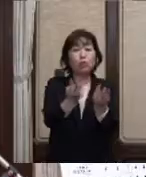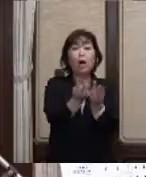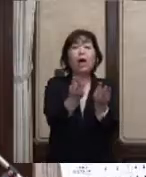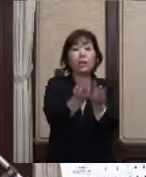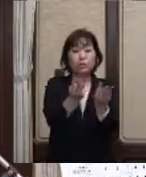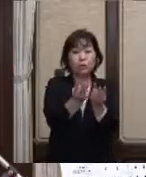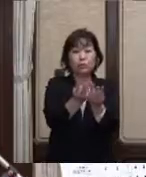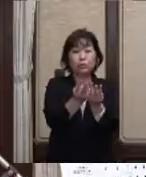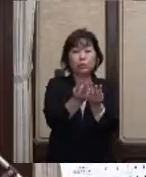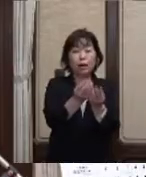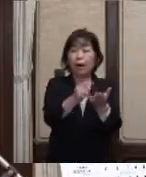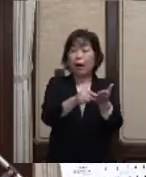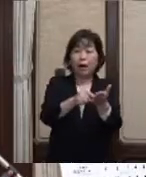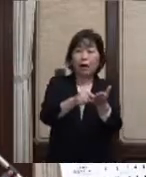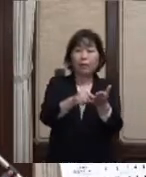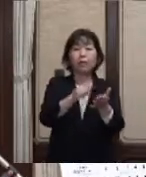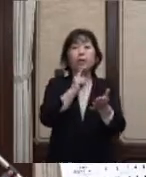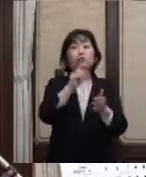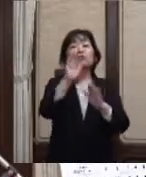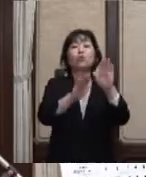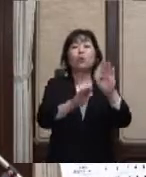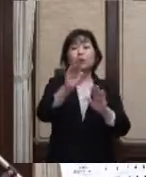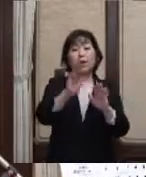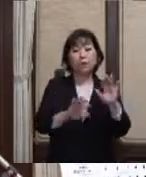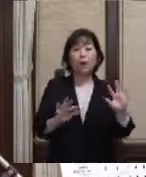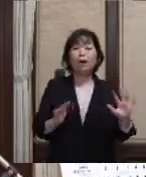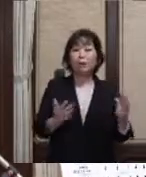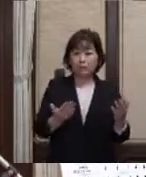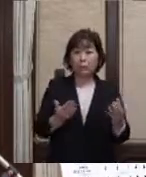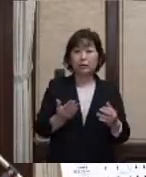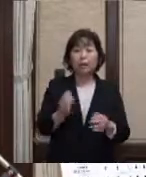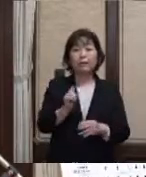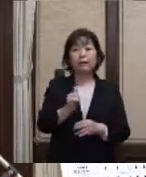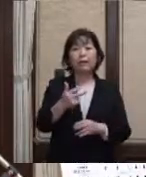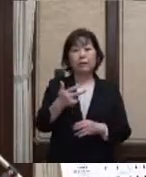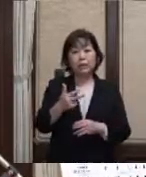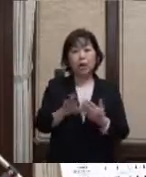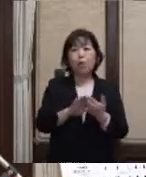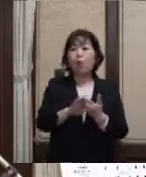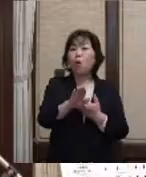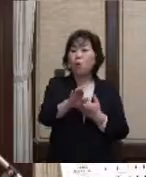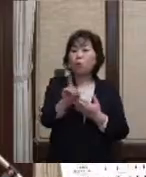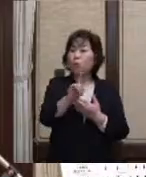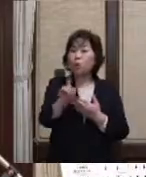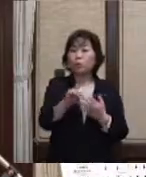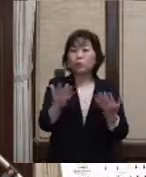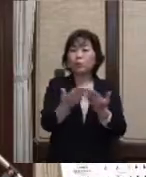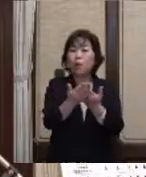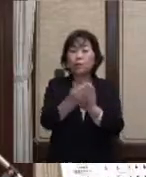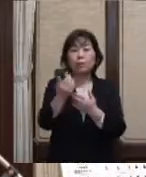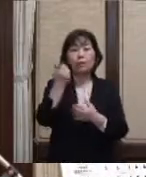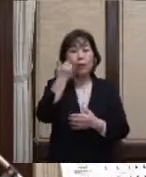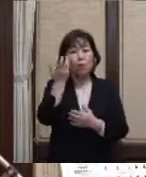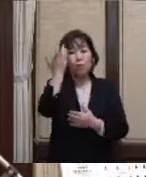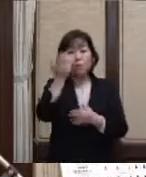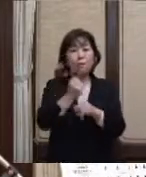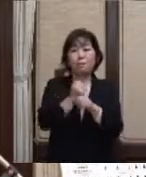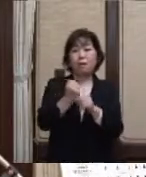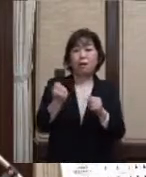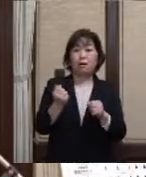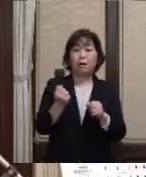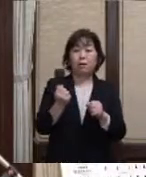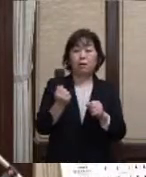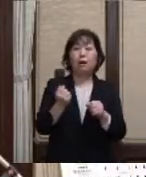が逼迫しているという状況にはありません。ただし、やっぱり今後どうなってくるか誰にも予測がつきません